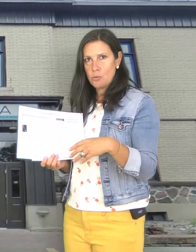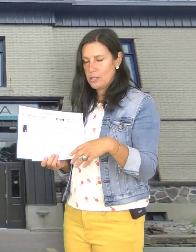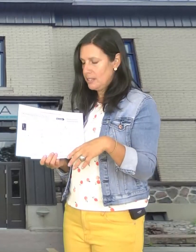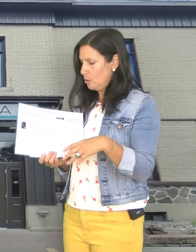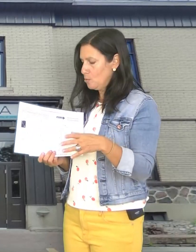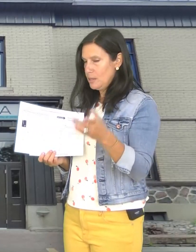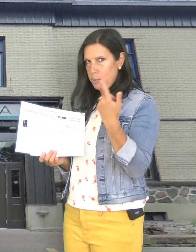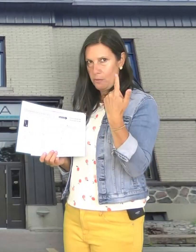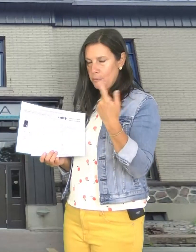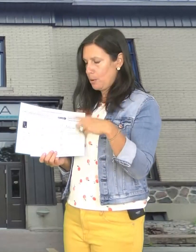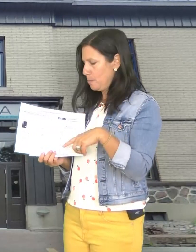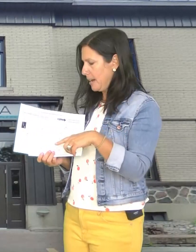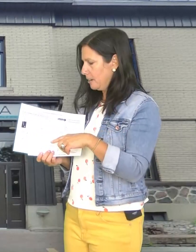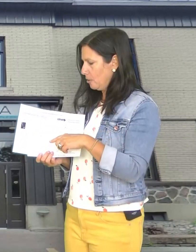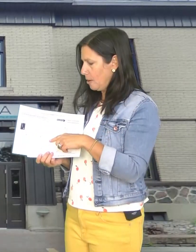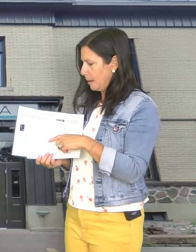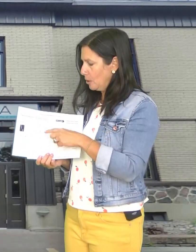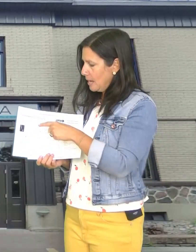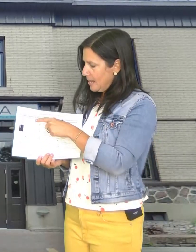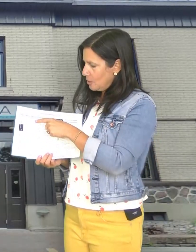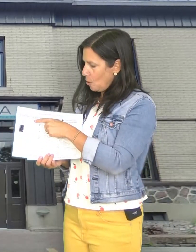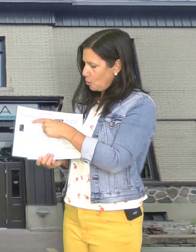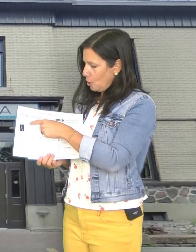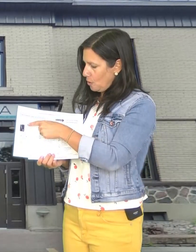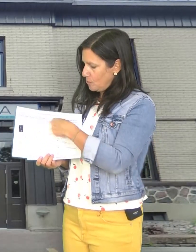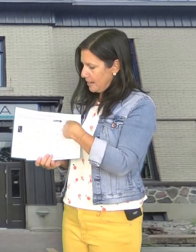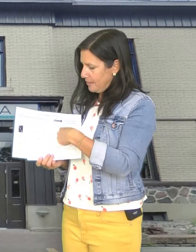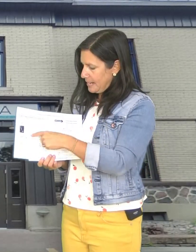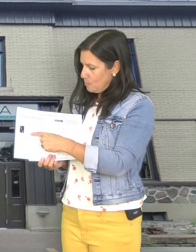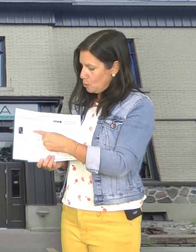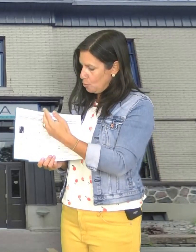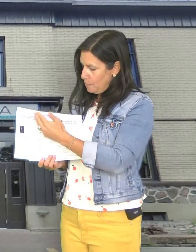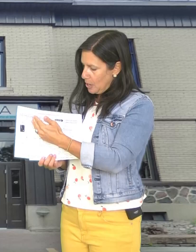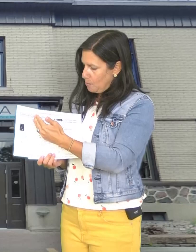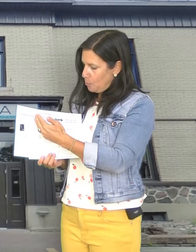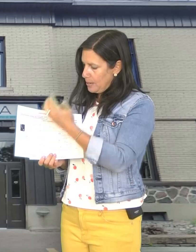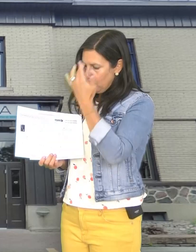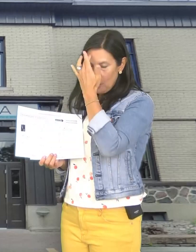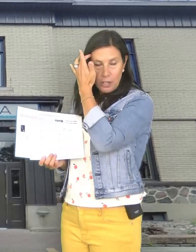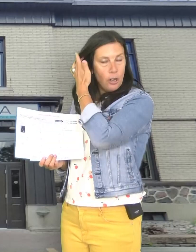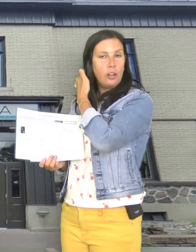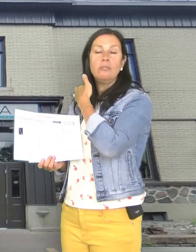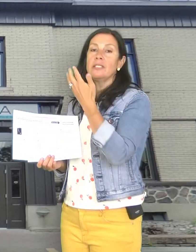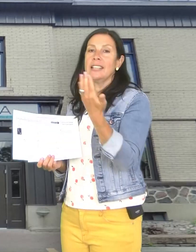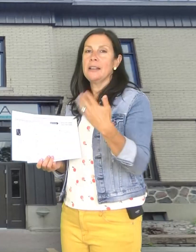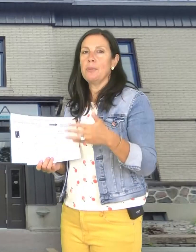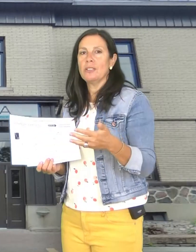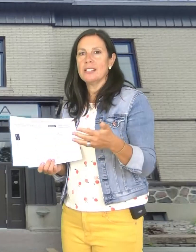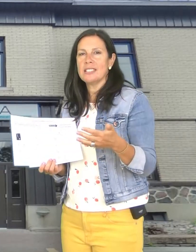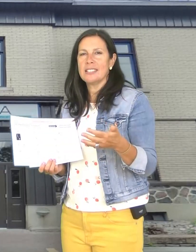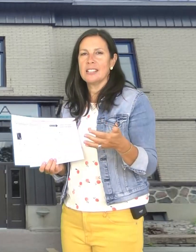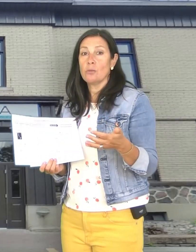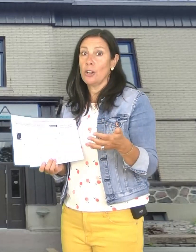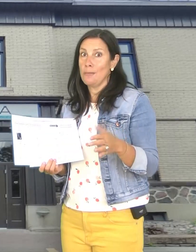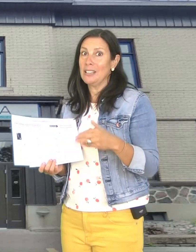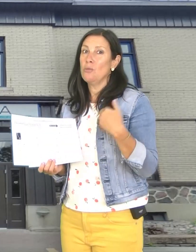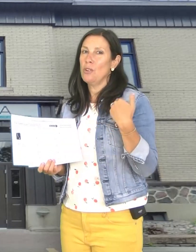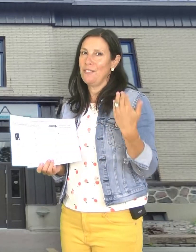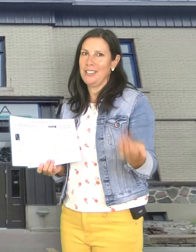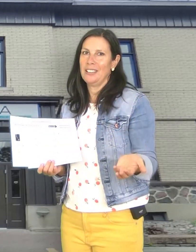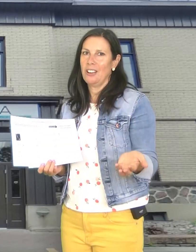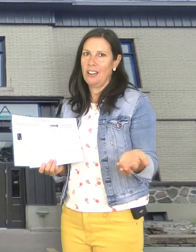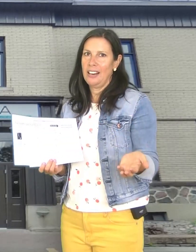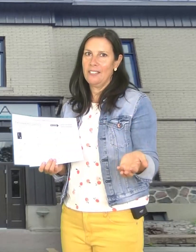faut contacter Josée Desrosiers pour votre première commande. Donc, vous avez les menus. Puis, ce qui est important, c'est que ça soit